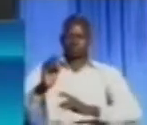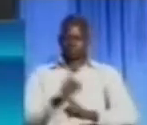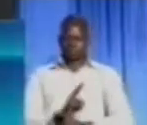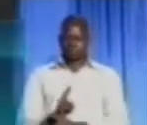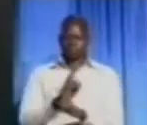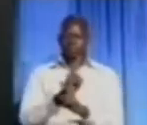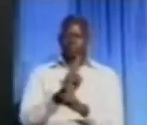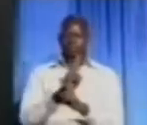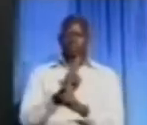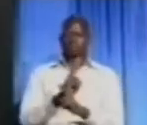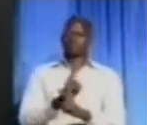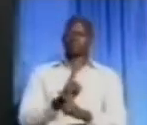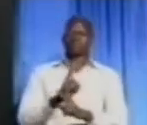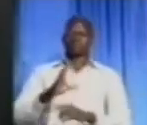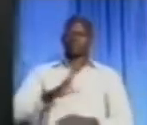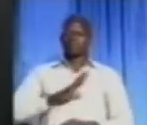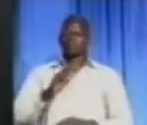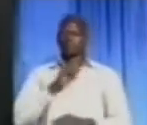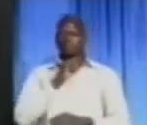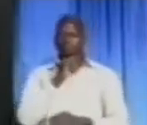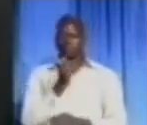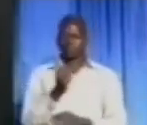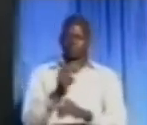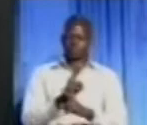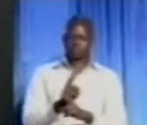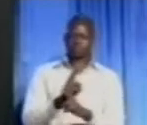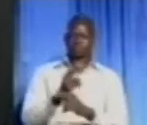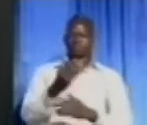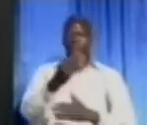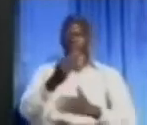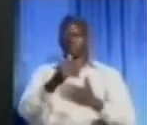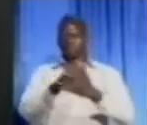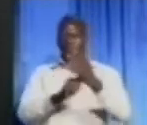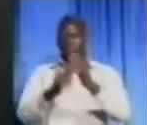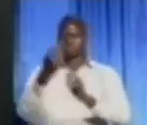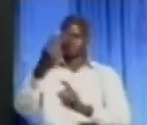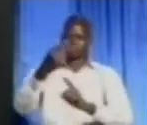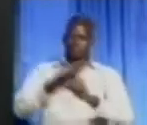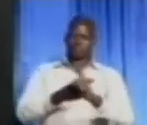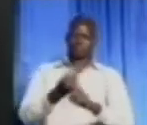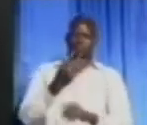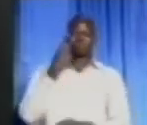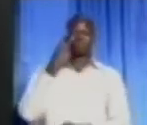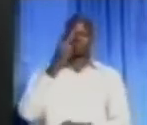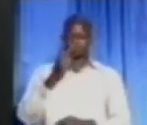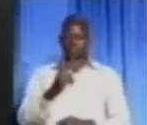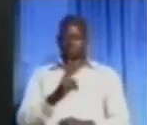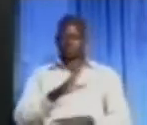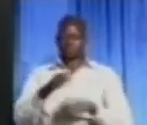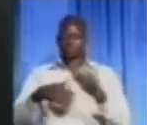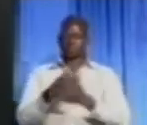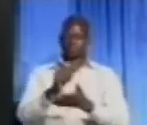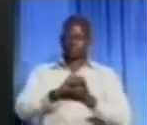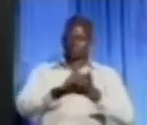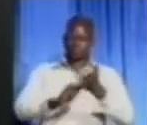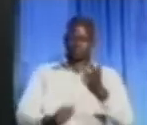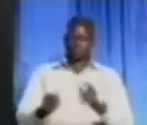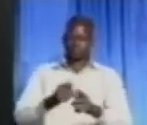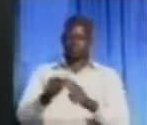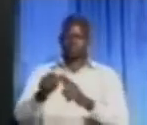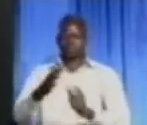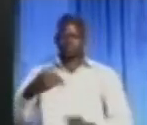tient plus. Ça veut dire quand on l'entretient, en moins de 2 mois, vous avez dû constater que la tôle ondulée a réapparu, alors qu'il n'y a pas un